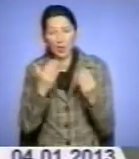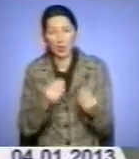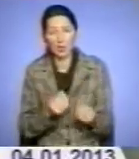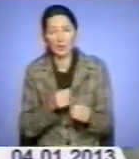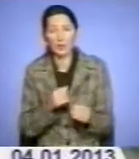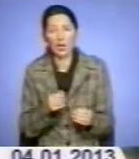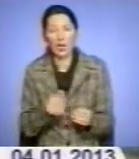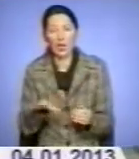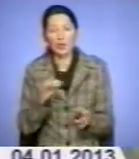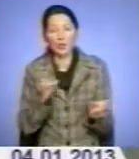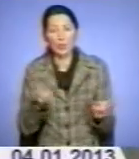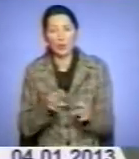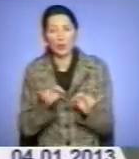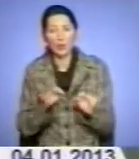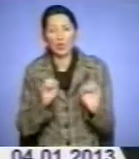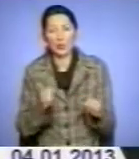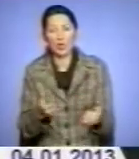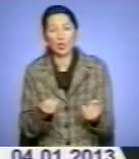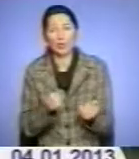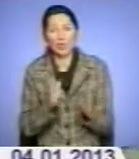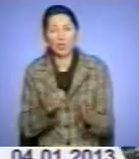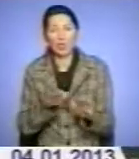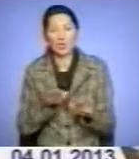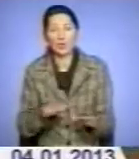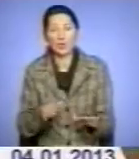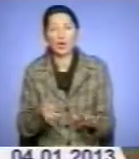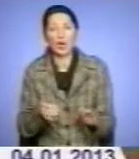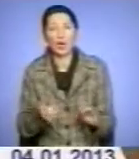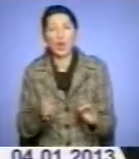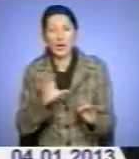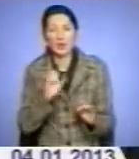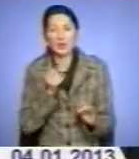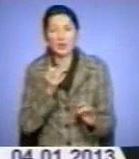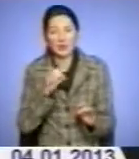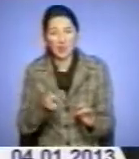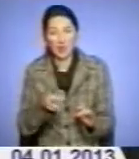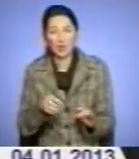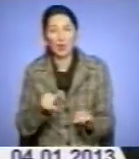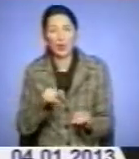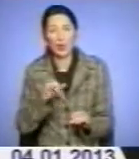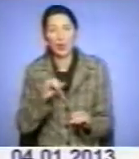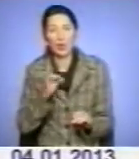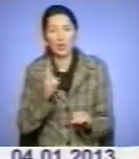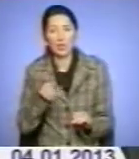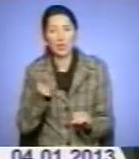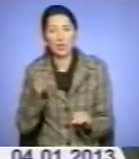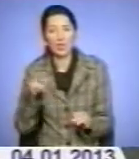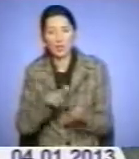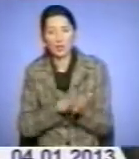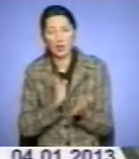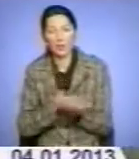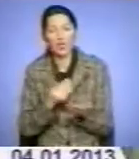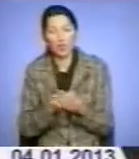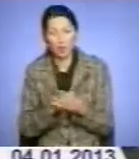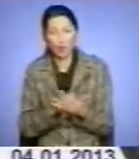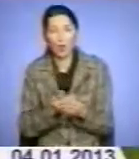потрібну інформацію можна отримати не лише на місці, а й на сайті Укрдержреєстру. Там надається і зразок бланку для заповнення. Таким чином, налагодивши